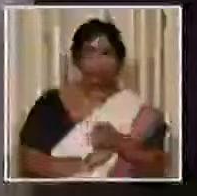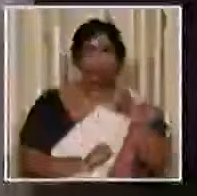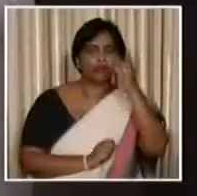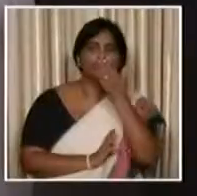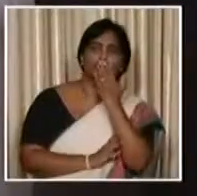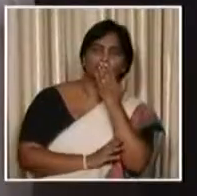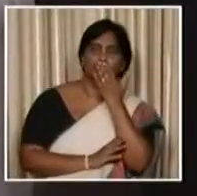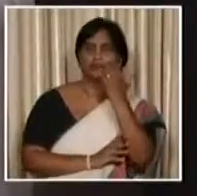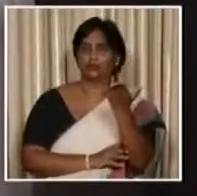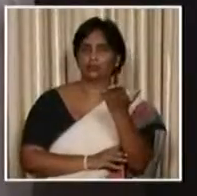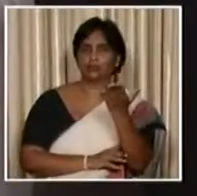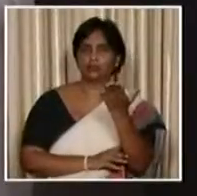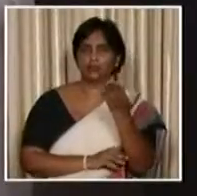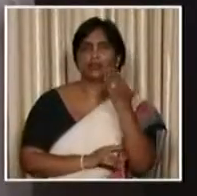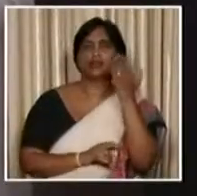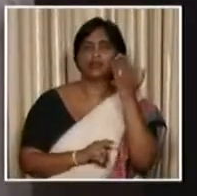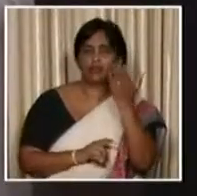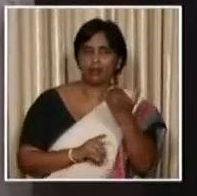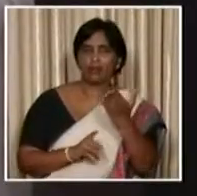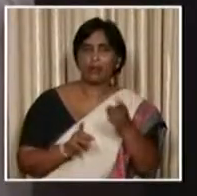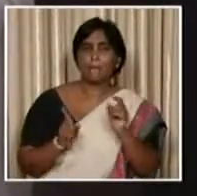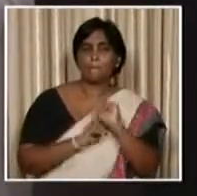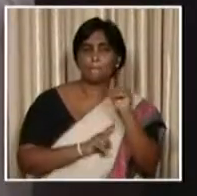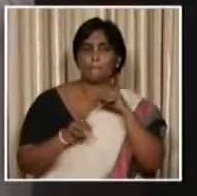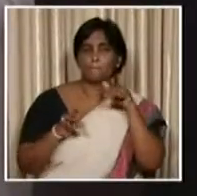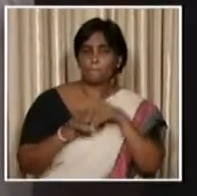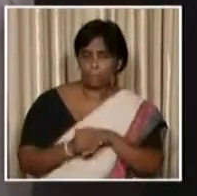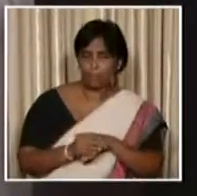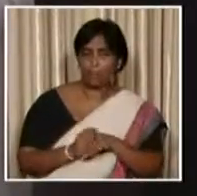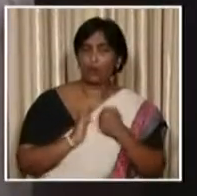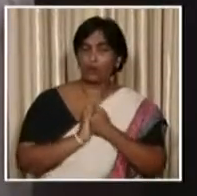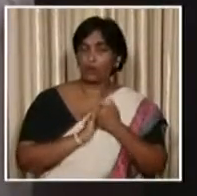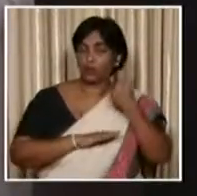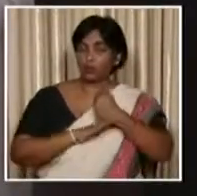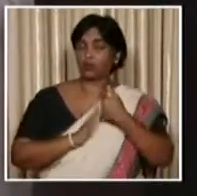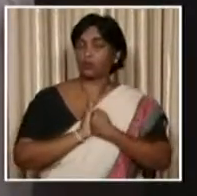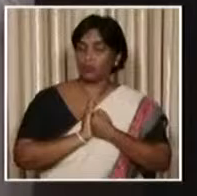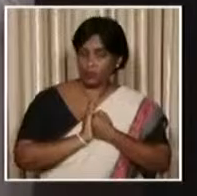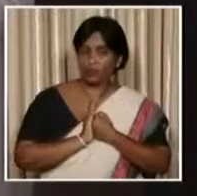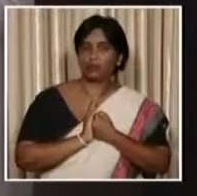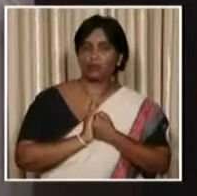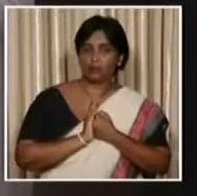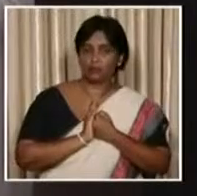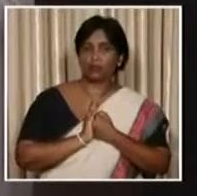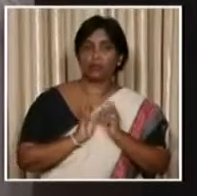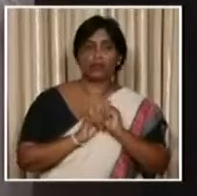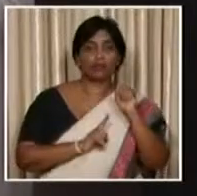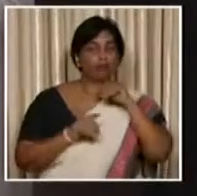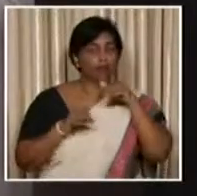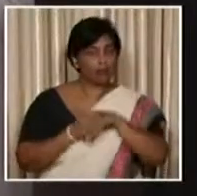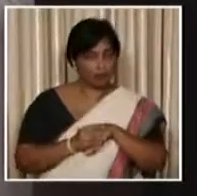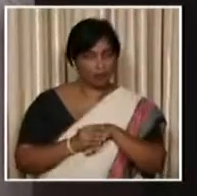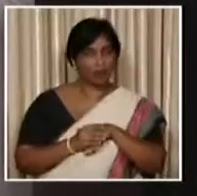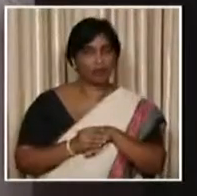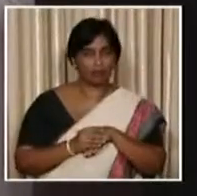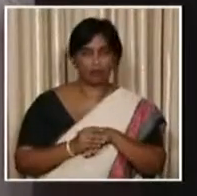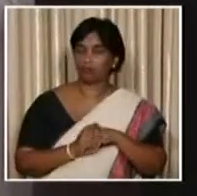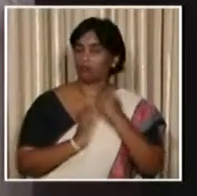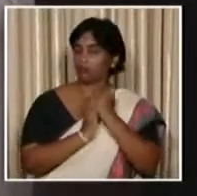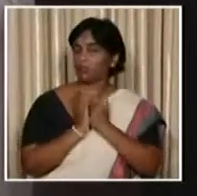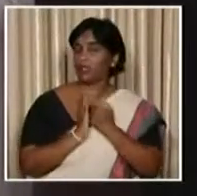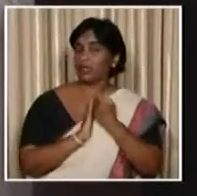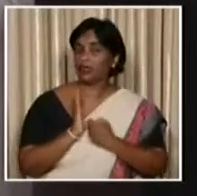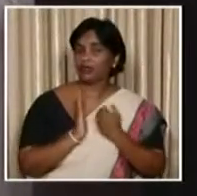තමුන්නාන්සේ කතාගෙන ඉන්නවනේ. තමුන්නාන්සේ ඉන්නේ පාර්ලිමේන්තුවේ උත්තරීතර භාවය රකින්න, පාර්ලිමේන්ටරි සවරන්ටි එක